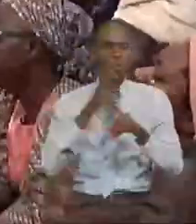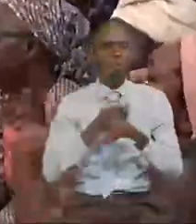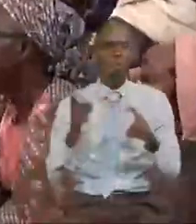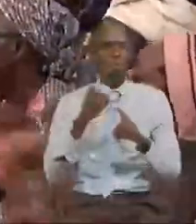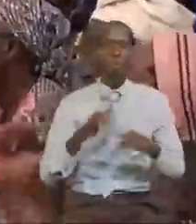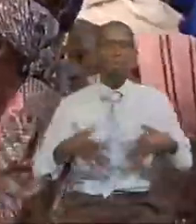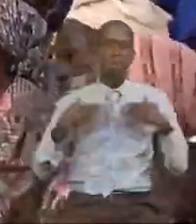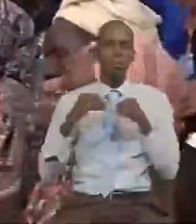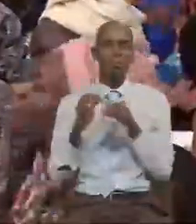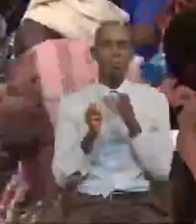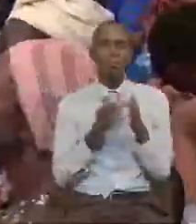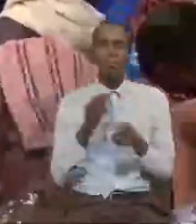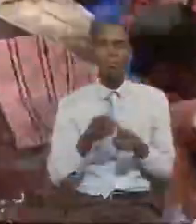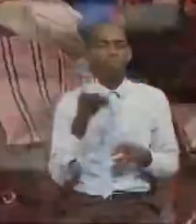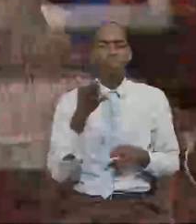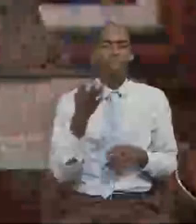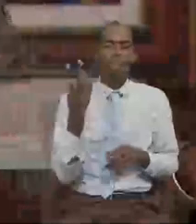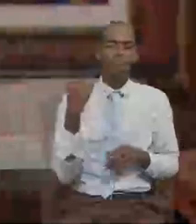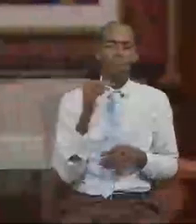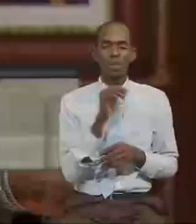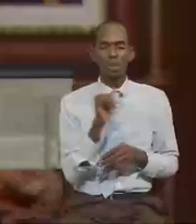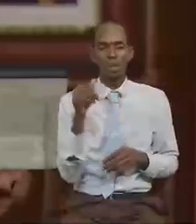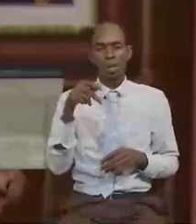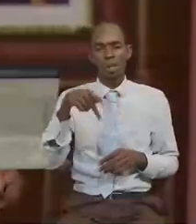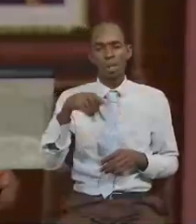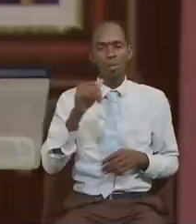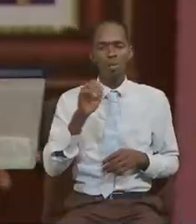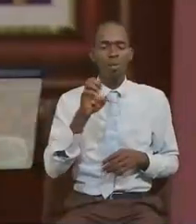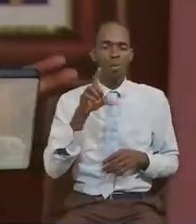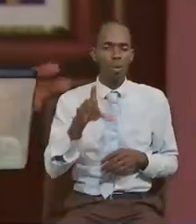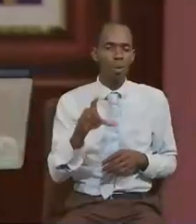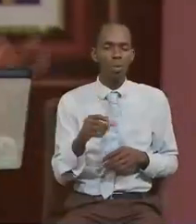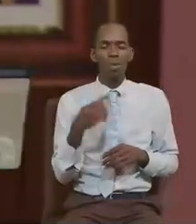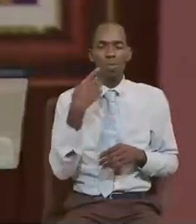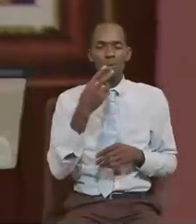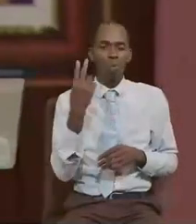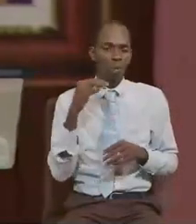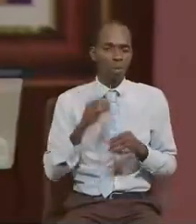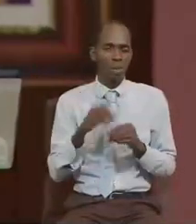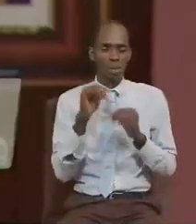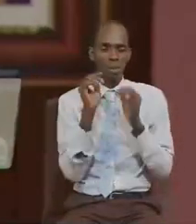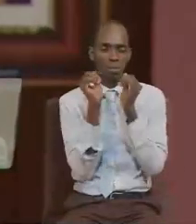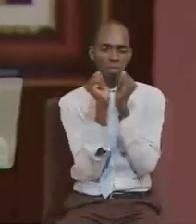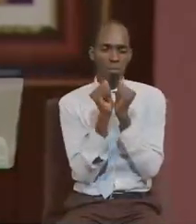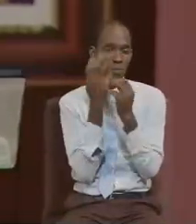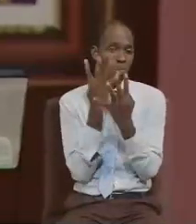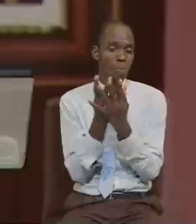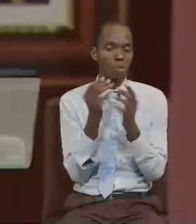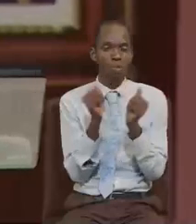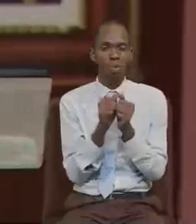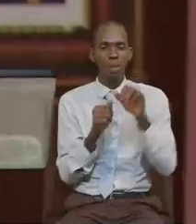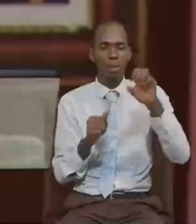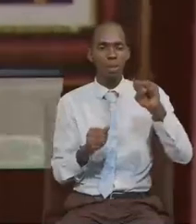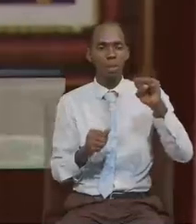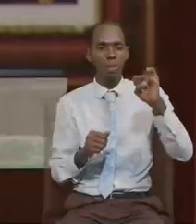Il y avait un port. Il était dans la prison avec Silas. Et dans la prison, ils ont commencé à chanter. Ils ont commencé